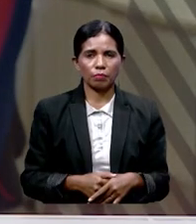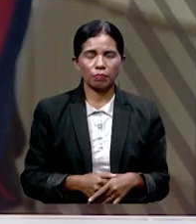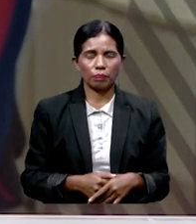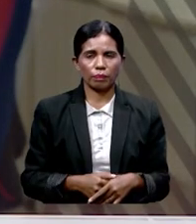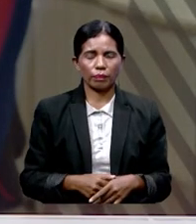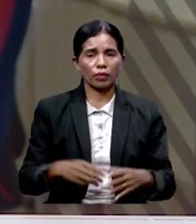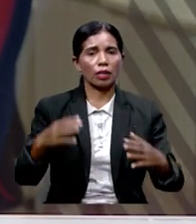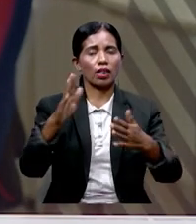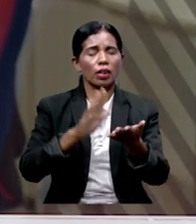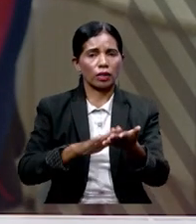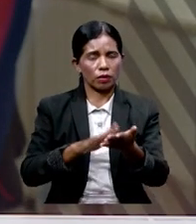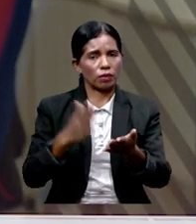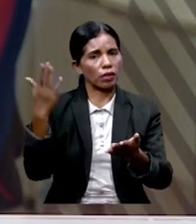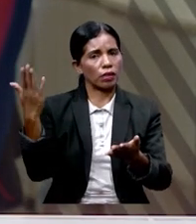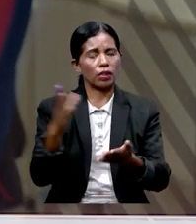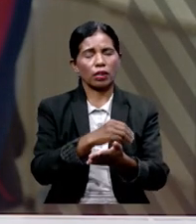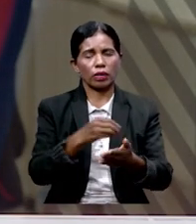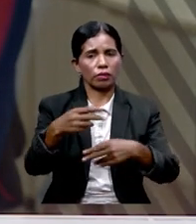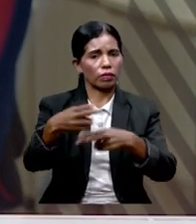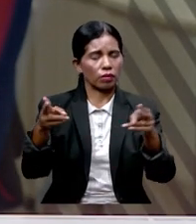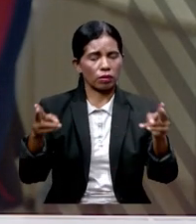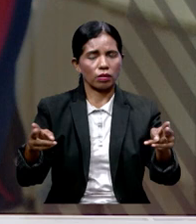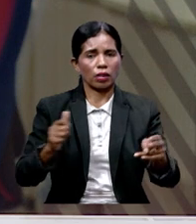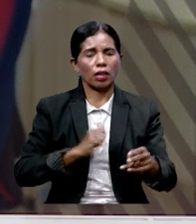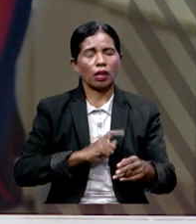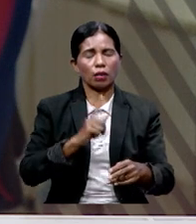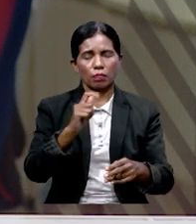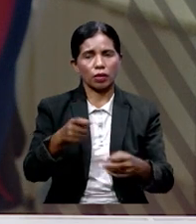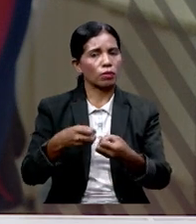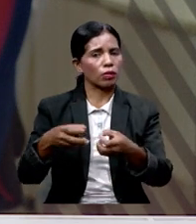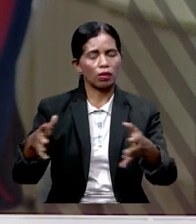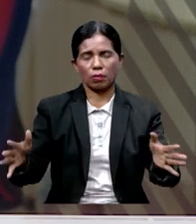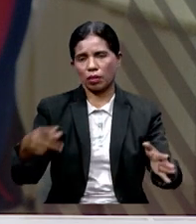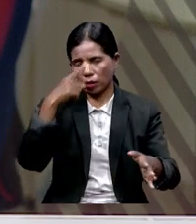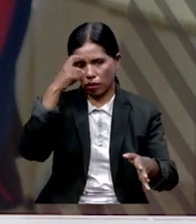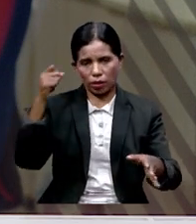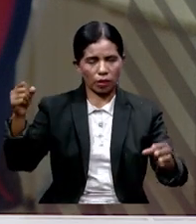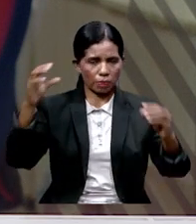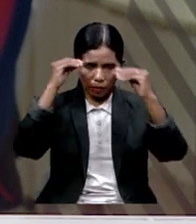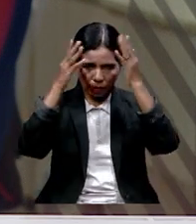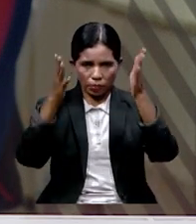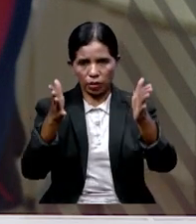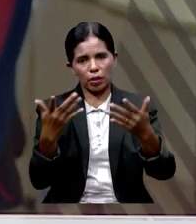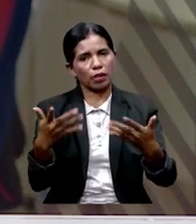Sala de aula Balun e a escola básica filial Aimutin Husik Mamukdet tamba falta